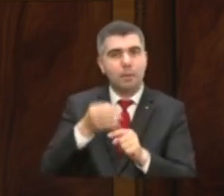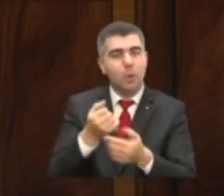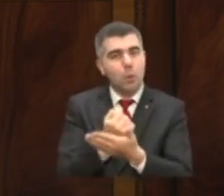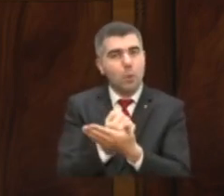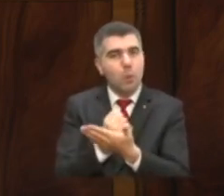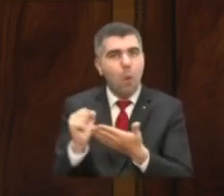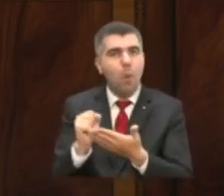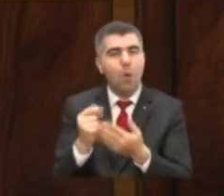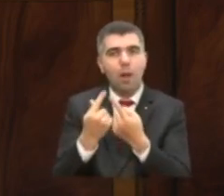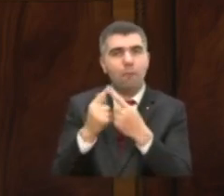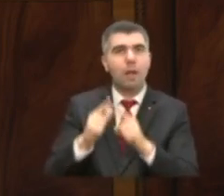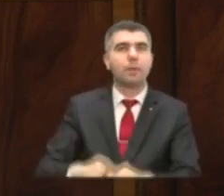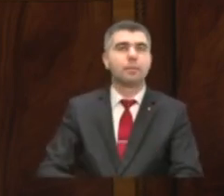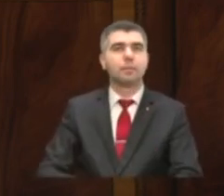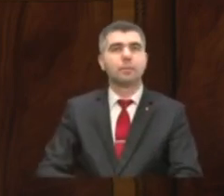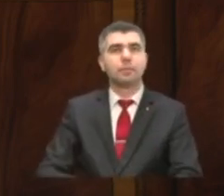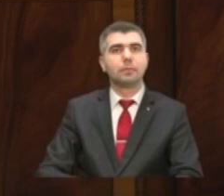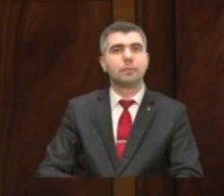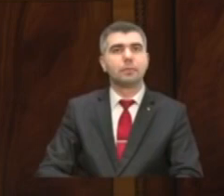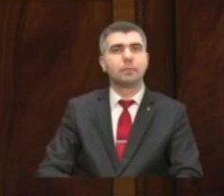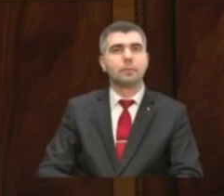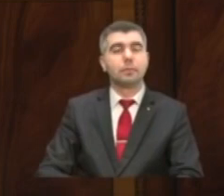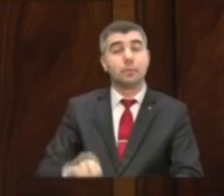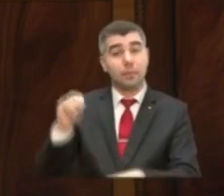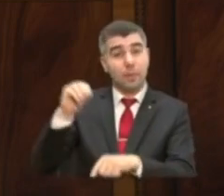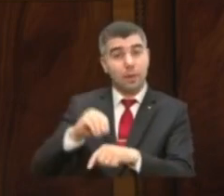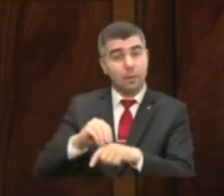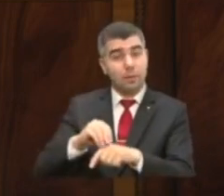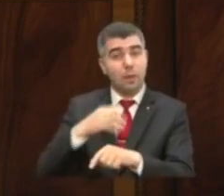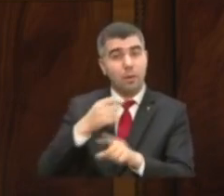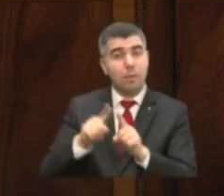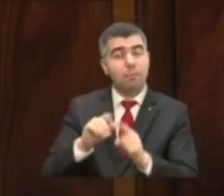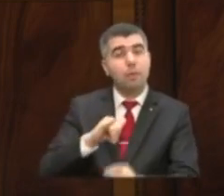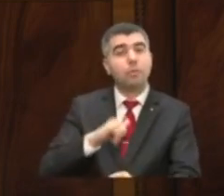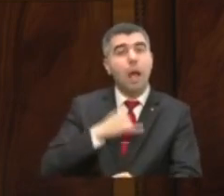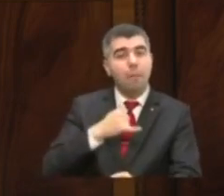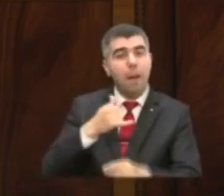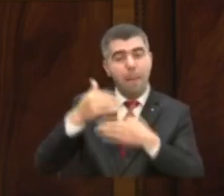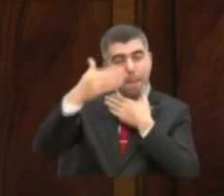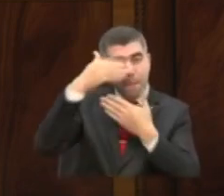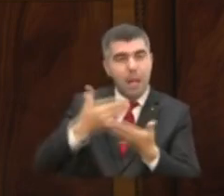الريع ومع الامتيازات. أيضاً مطالب الشباب المغربي اليوم